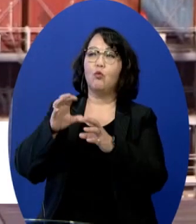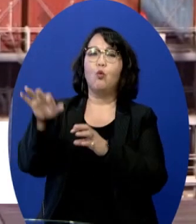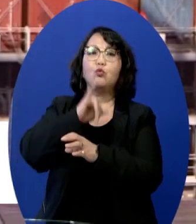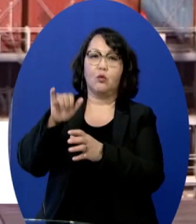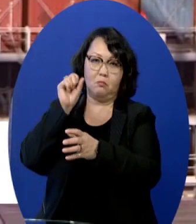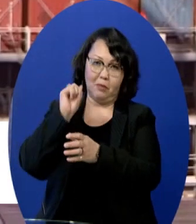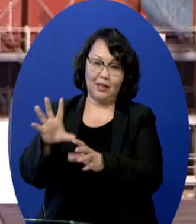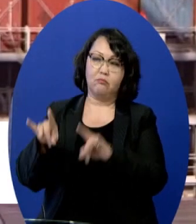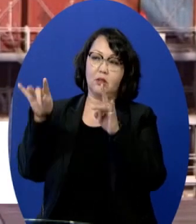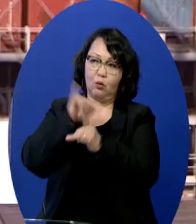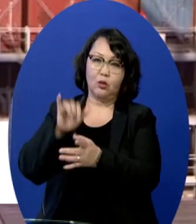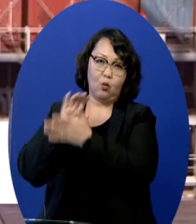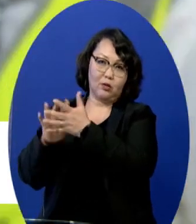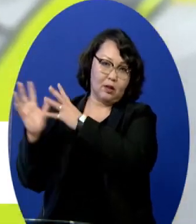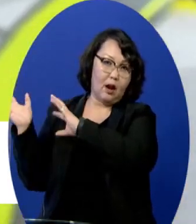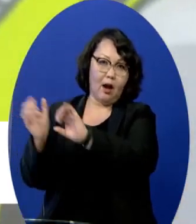байдгийг сануулж байсан юм.